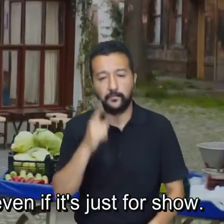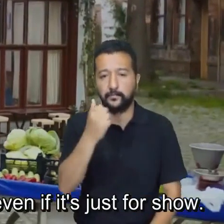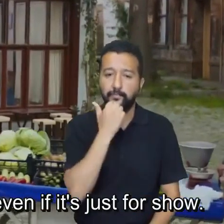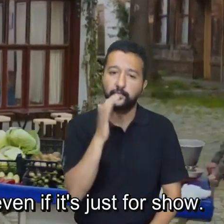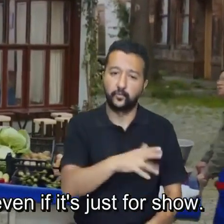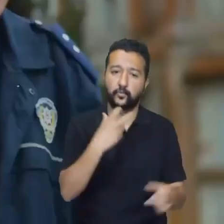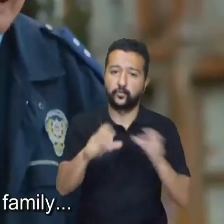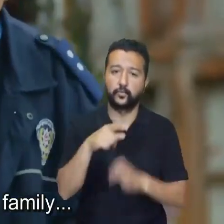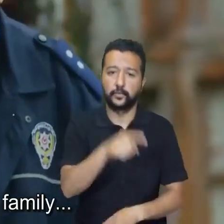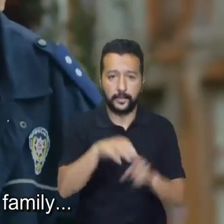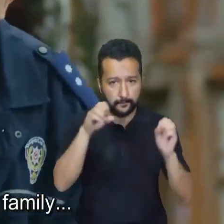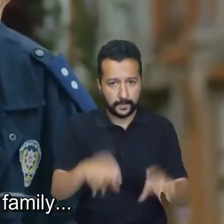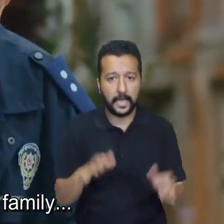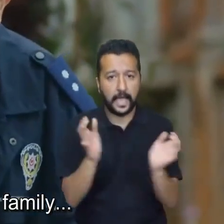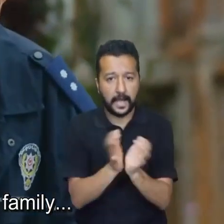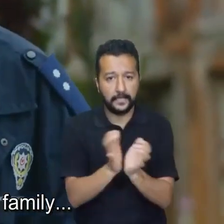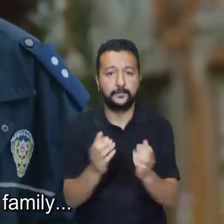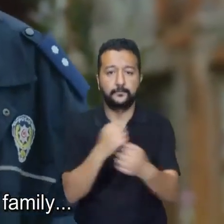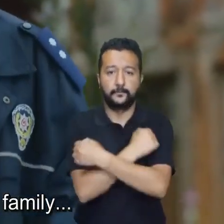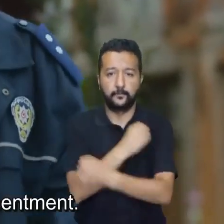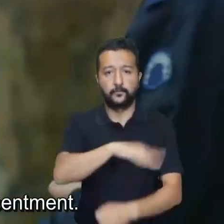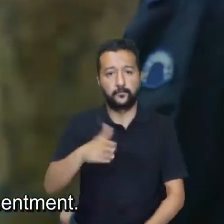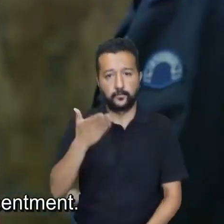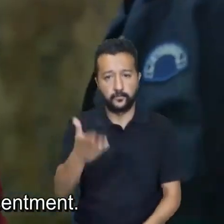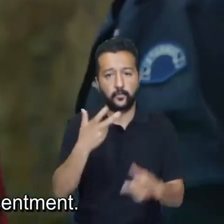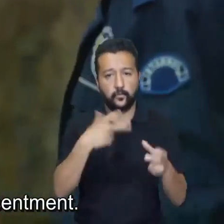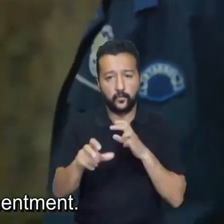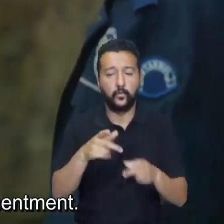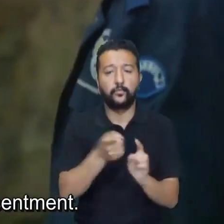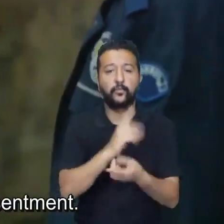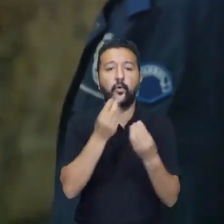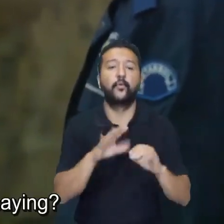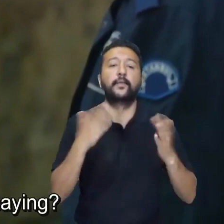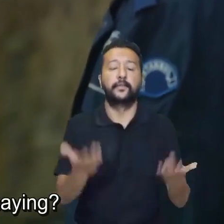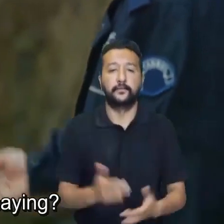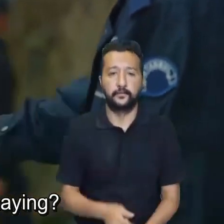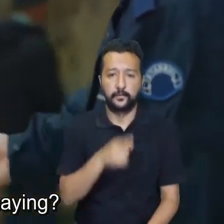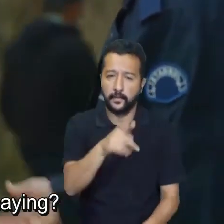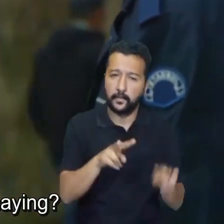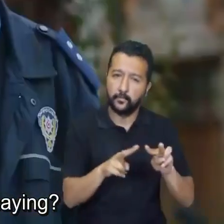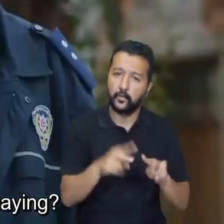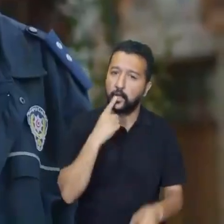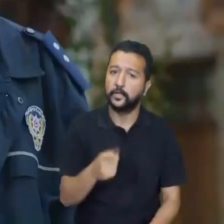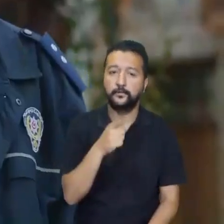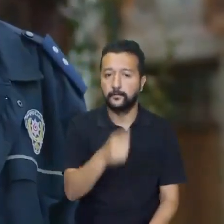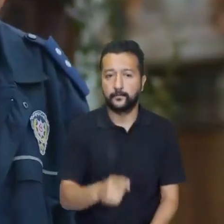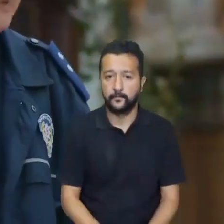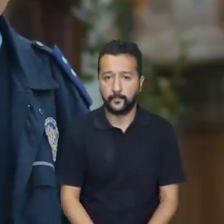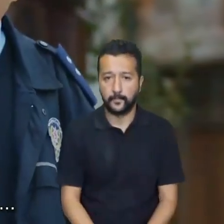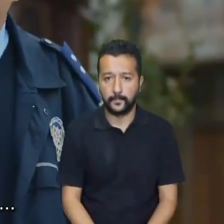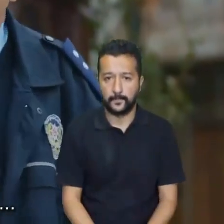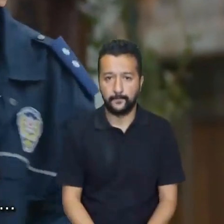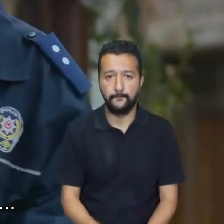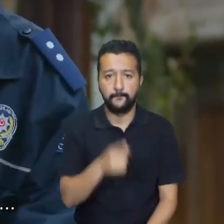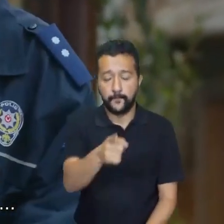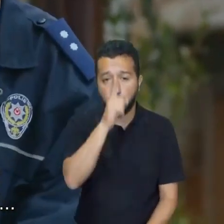kenara bırakın şu küskünlüğü. Bırakın da ailece kucaklayalım çocuklarımızı küskünlük, kırgınlık olmadan. Ha Münir ne diyorsun? Dükkan önünü